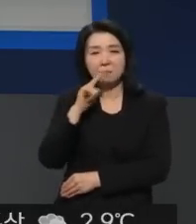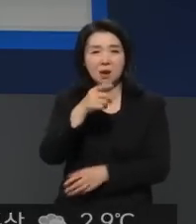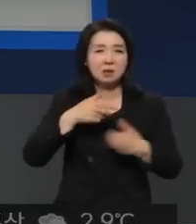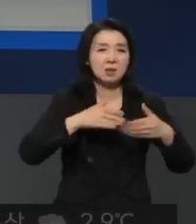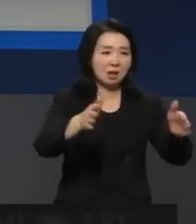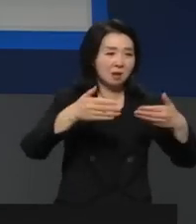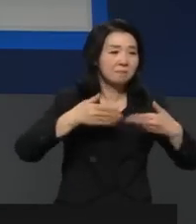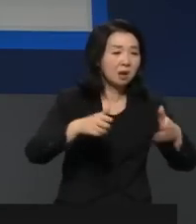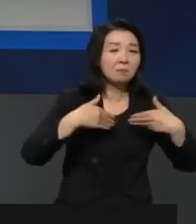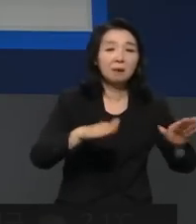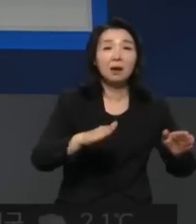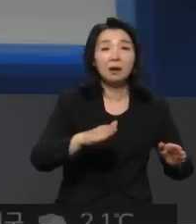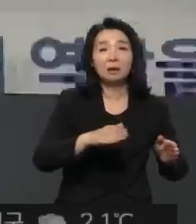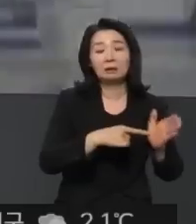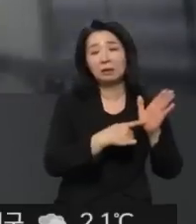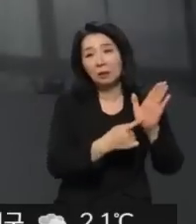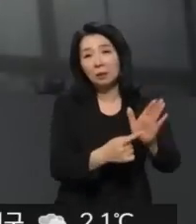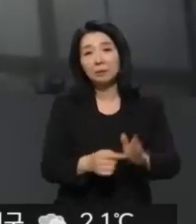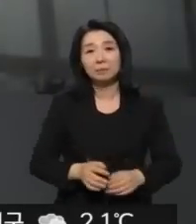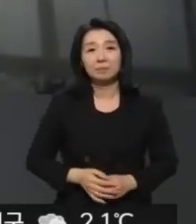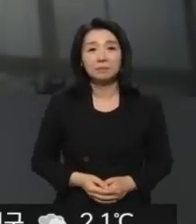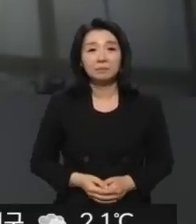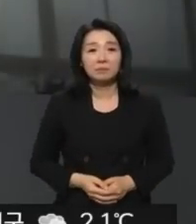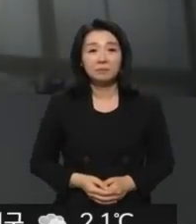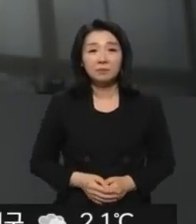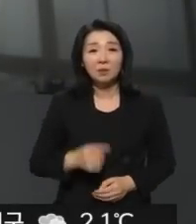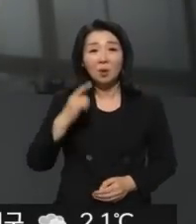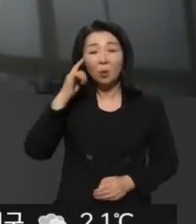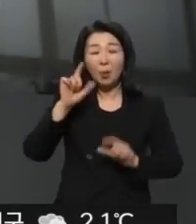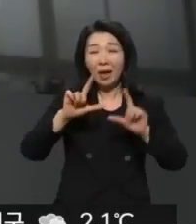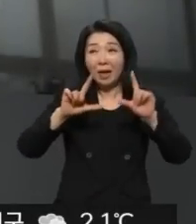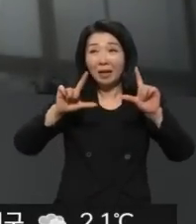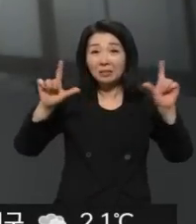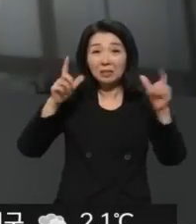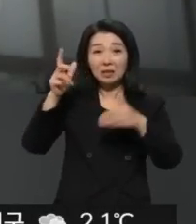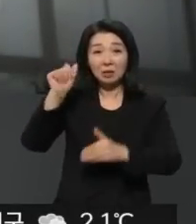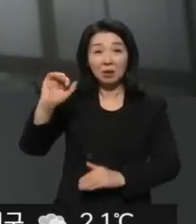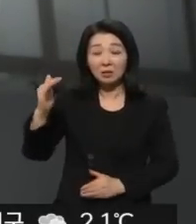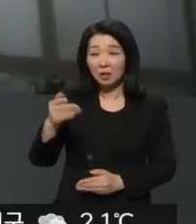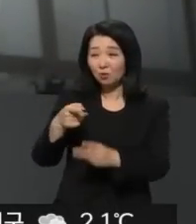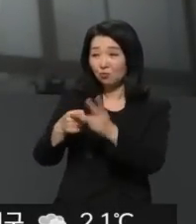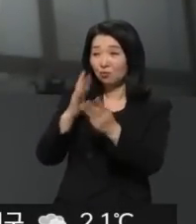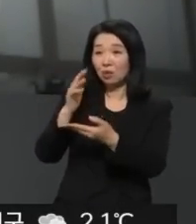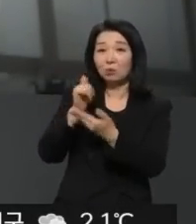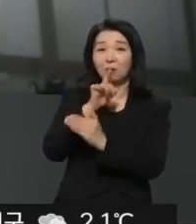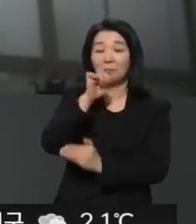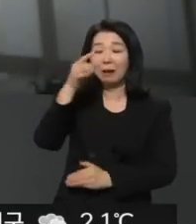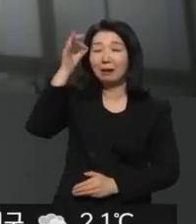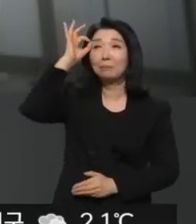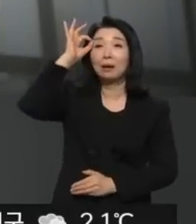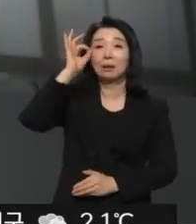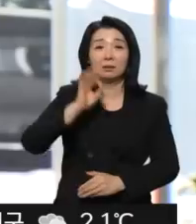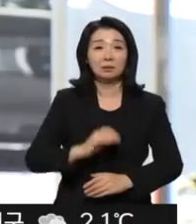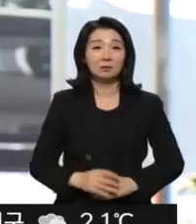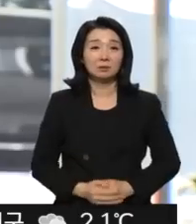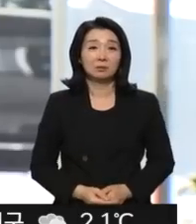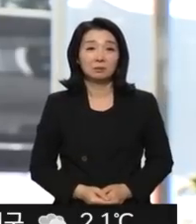계속 언론에 오르내리고 있습니다. 이쯤 되면 스타 장관이 되라던 윤석열 대통령의 말도 떠오릅니다.